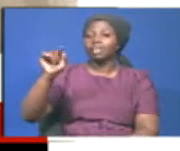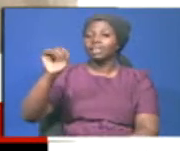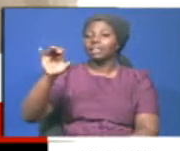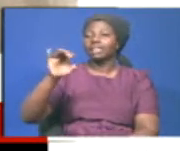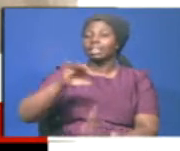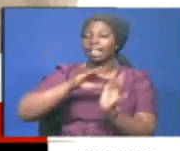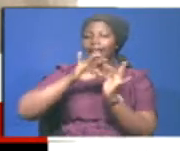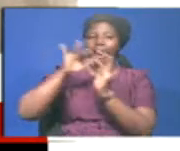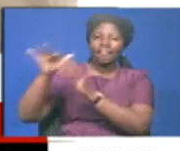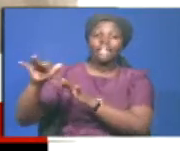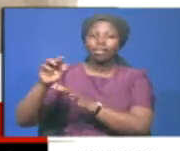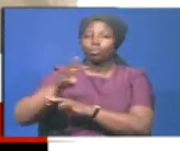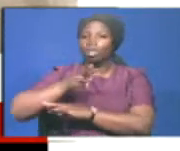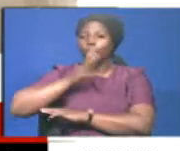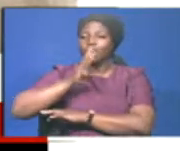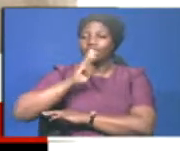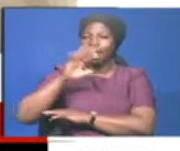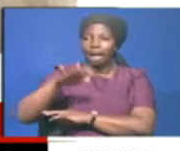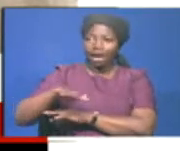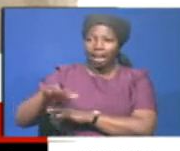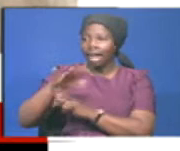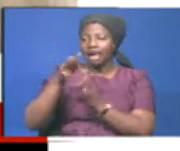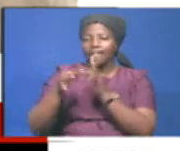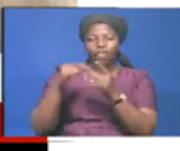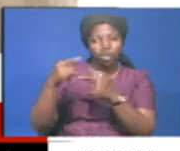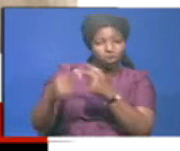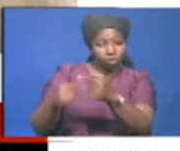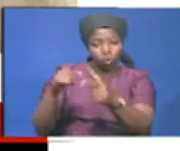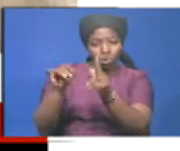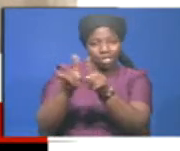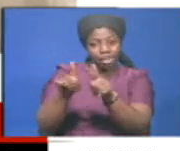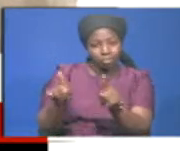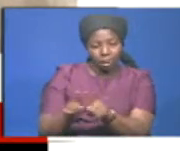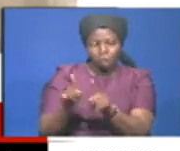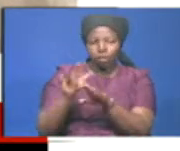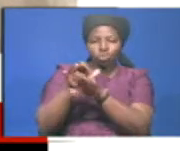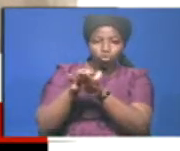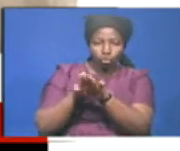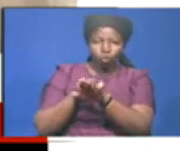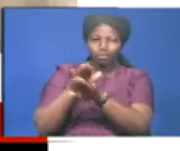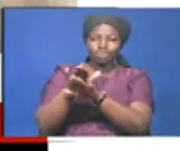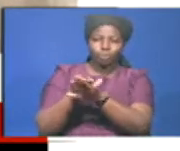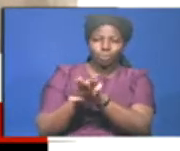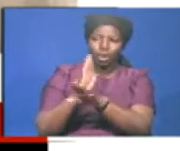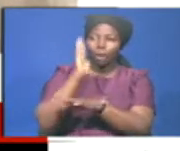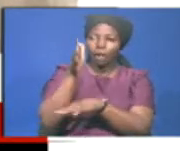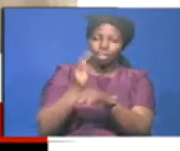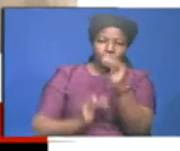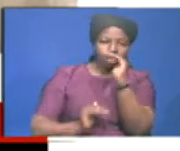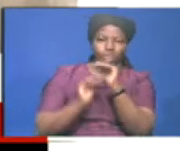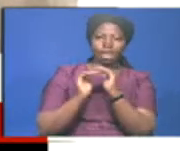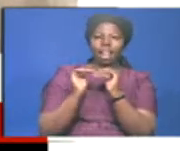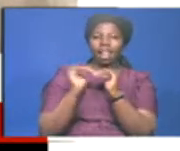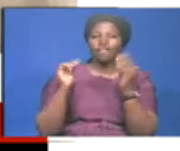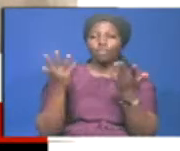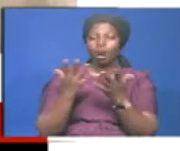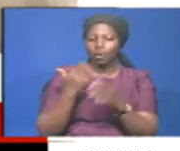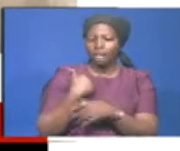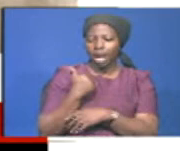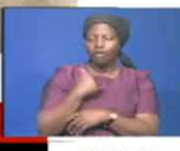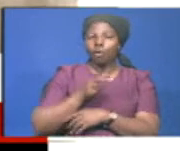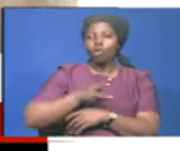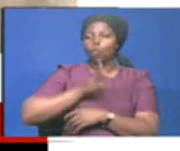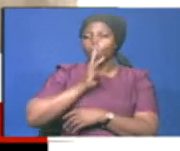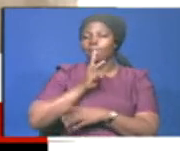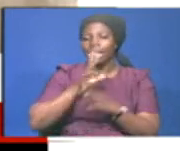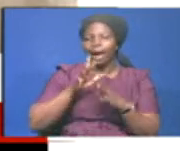ina tukiendelea hivyo pole tutafika mahali ina hatutakuwa na uhai majini wa aina